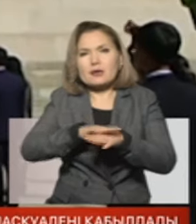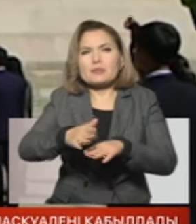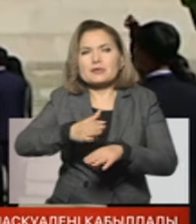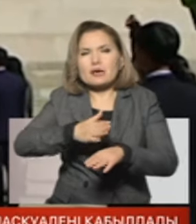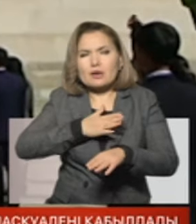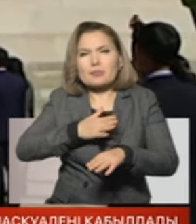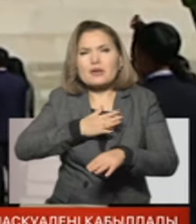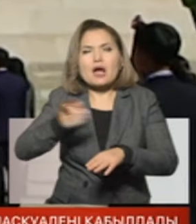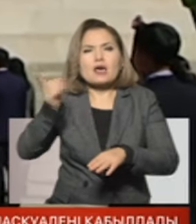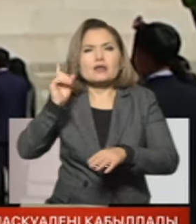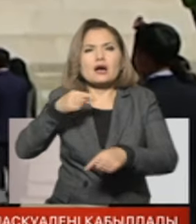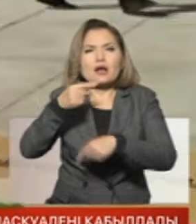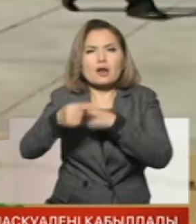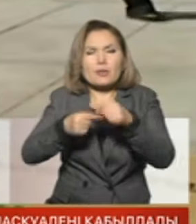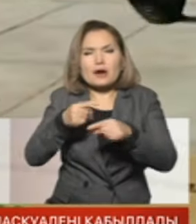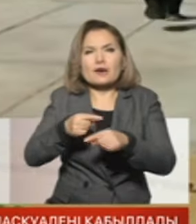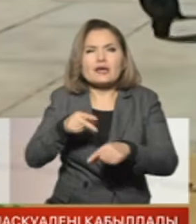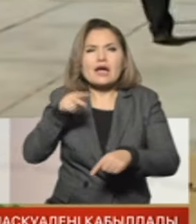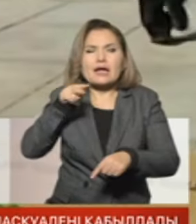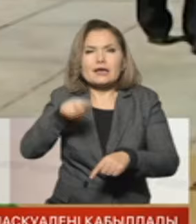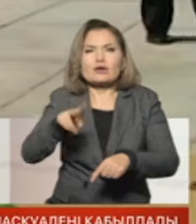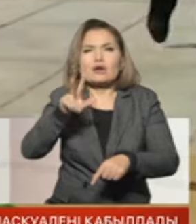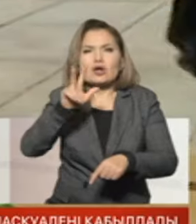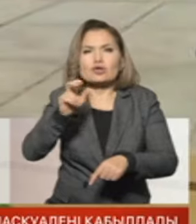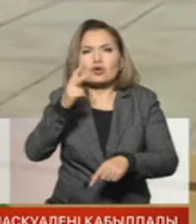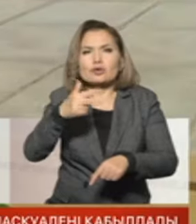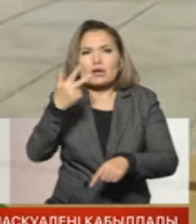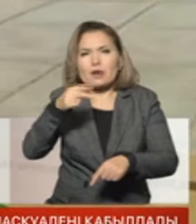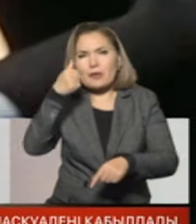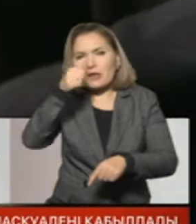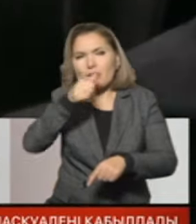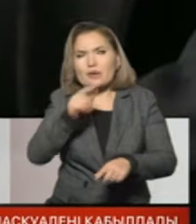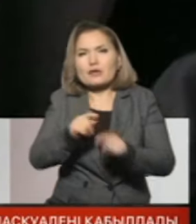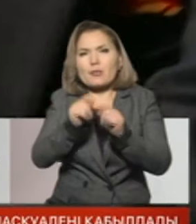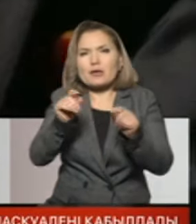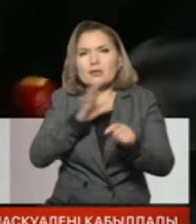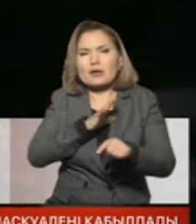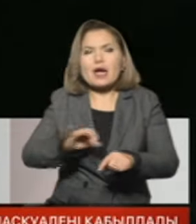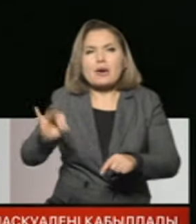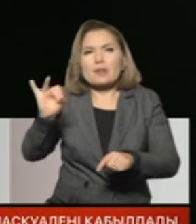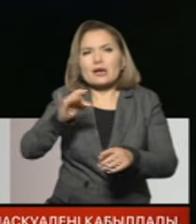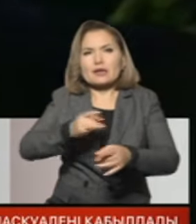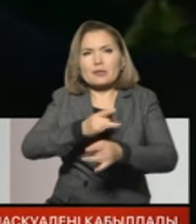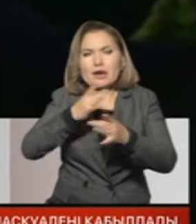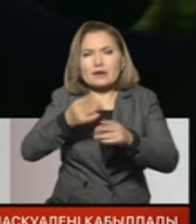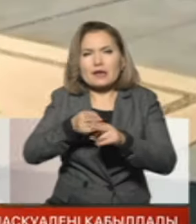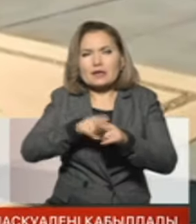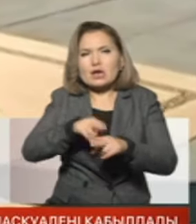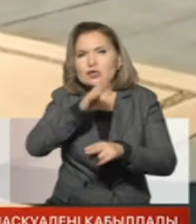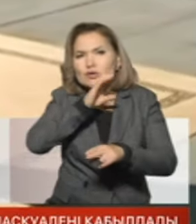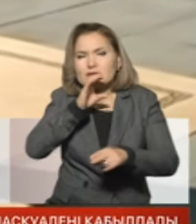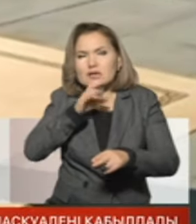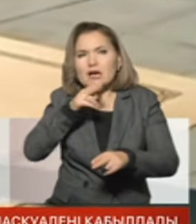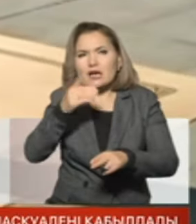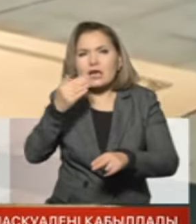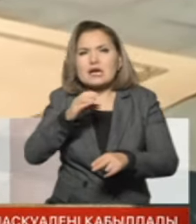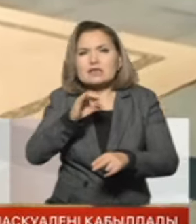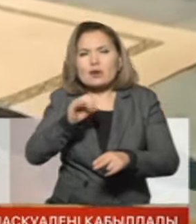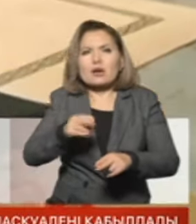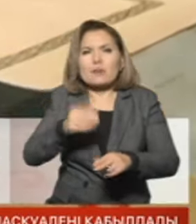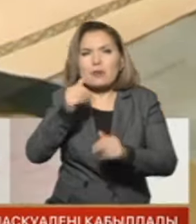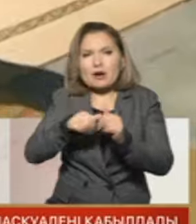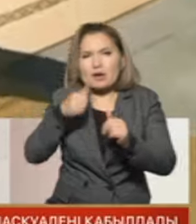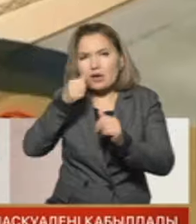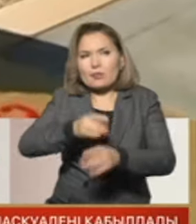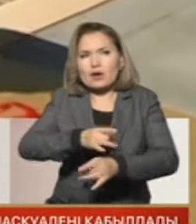мемлекет біздің дәуірімізге дейінгі 2333 жылы пайда болған. Тарихи мерекені Пхинянда, Сеулде жыл